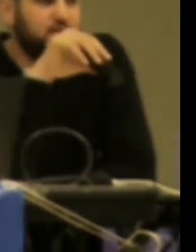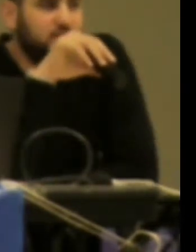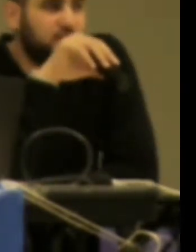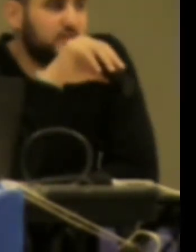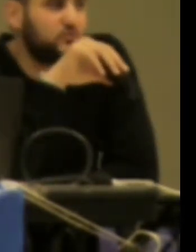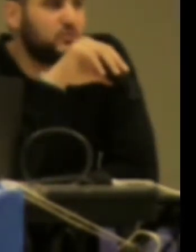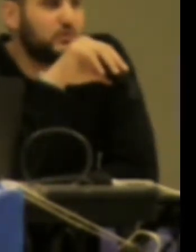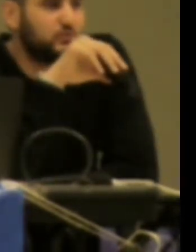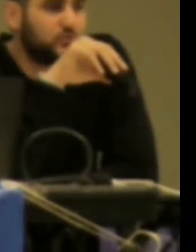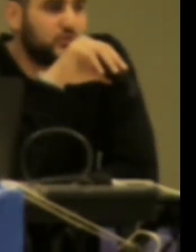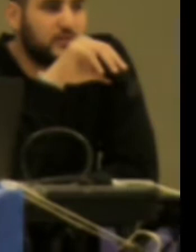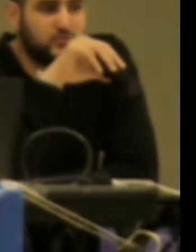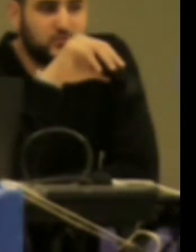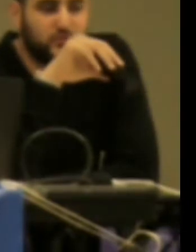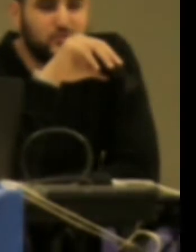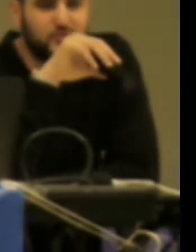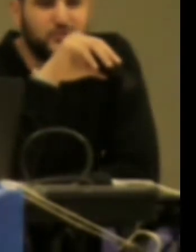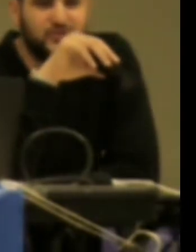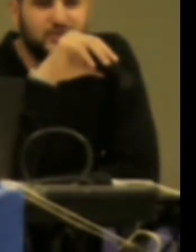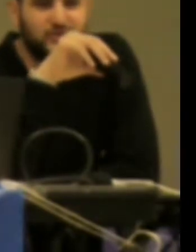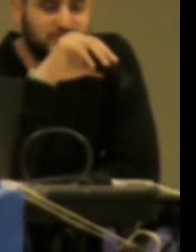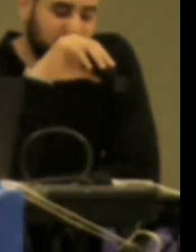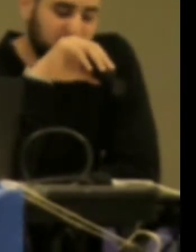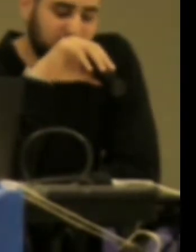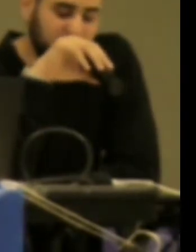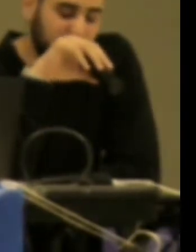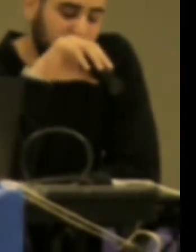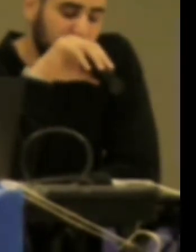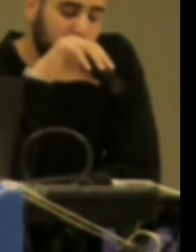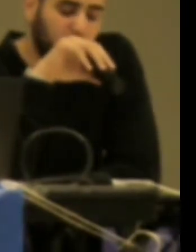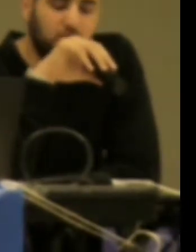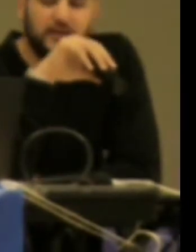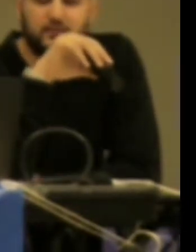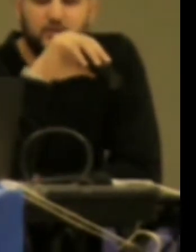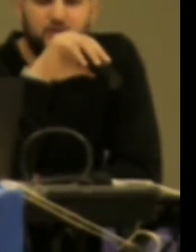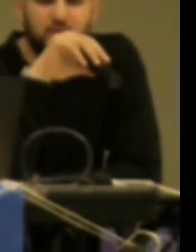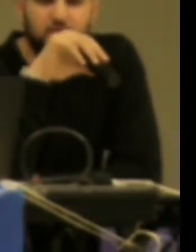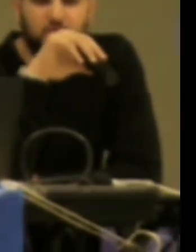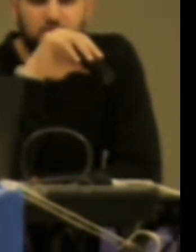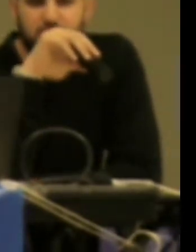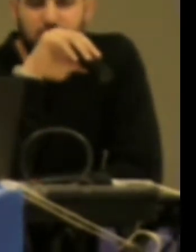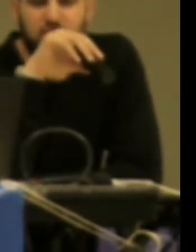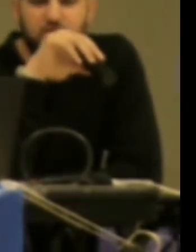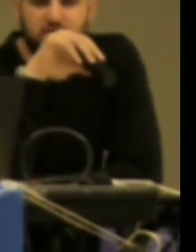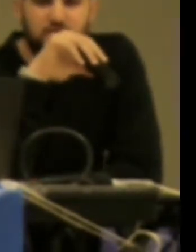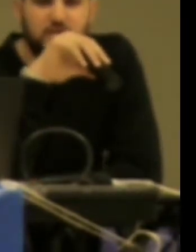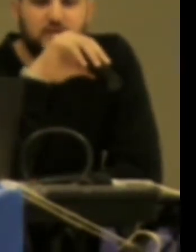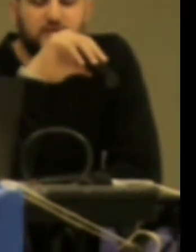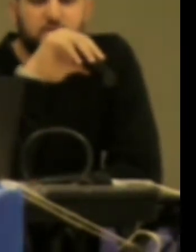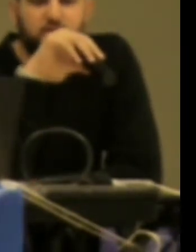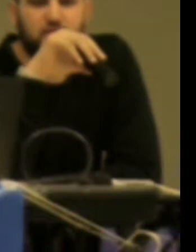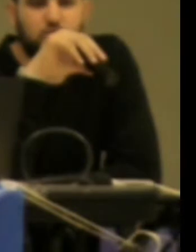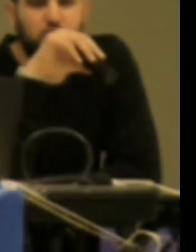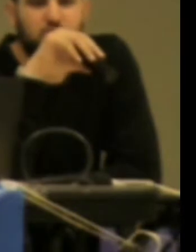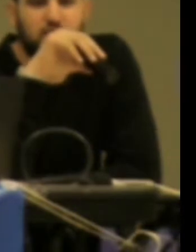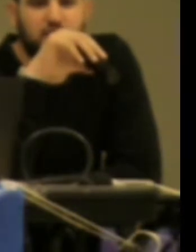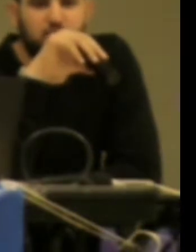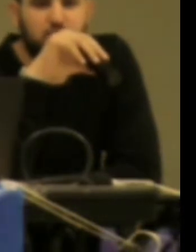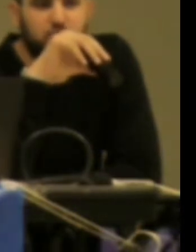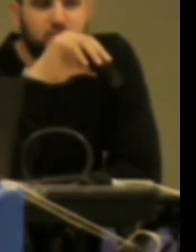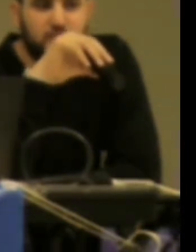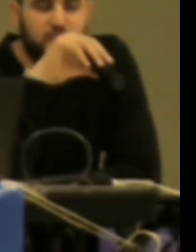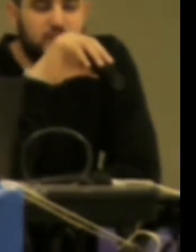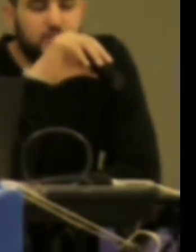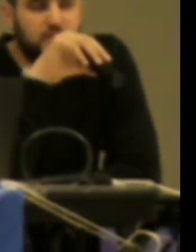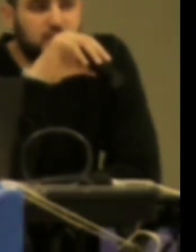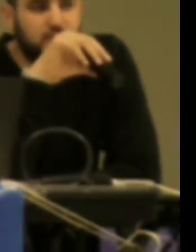Tawhid, qui se situe 8 rue Notre-Dame, je pense que beaucoup de Lyonnais le connaissent maintenant. Donc on a un centre de formation qui s'appelle Chertibi, qui dispense des cours de langue arabe,